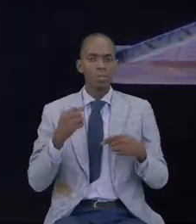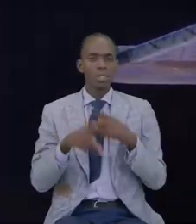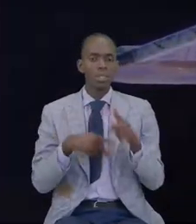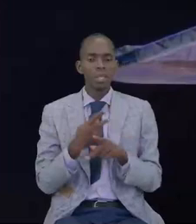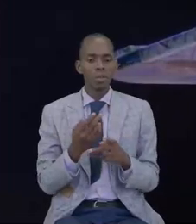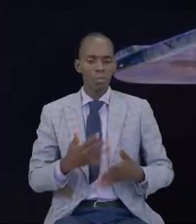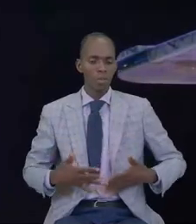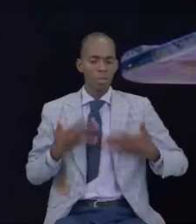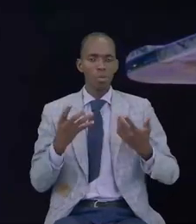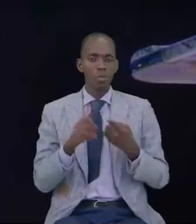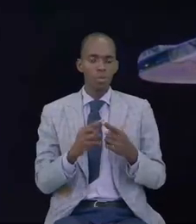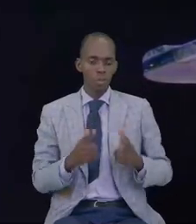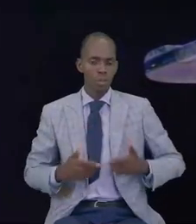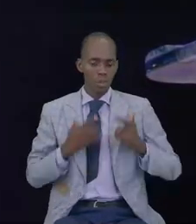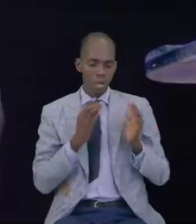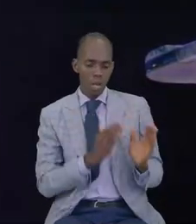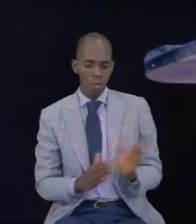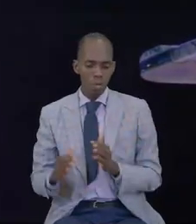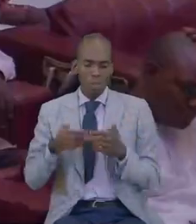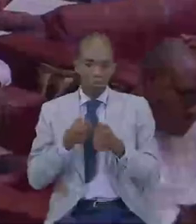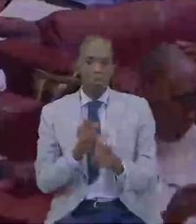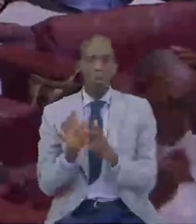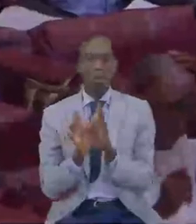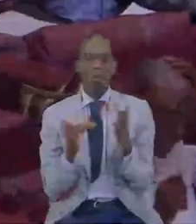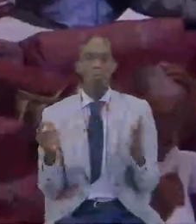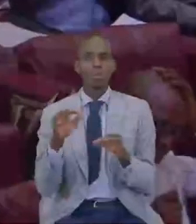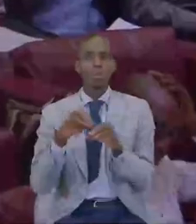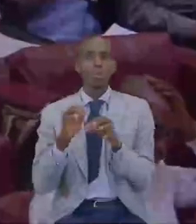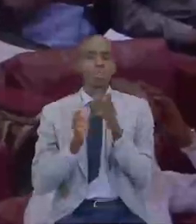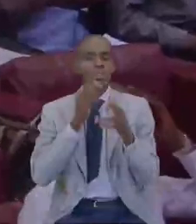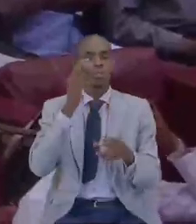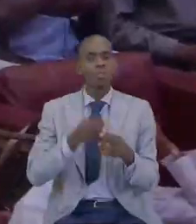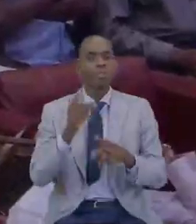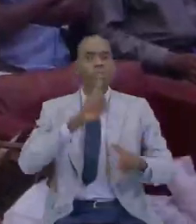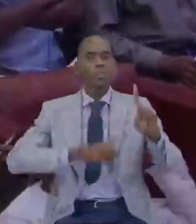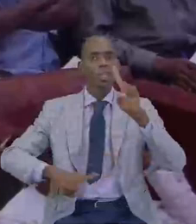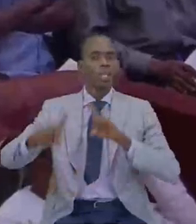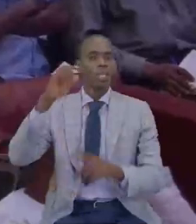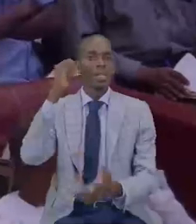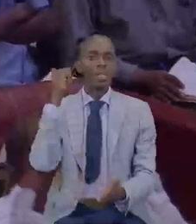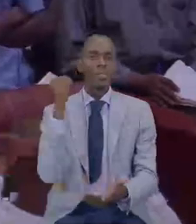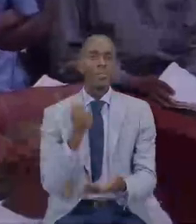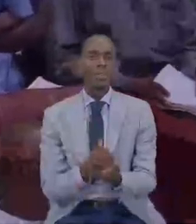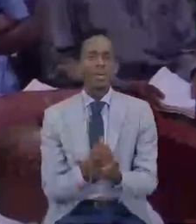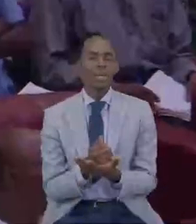la parole de Dieu au nom de Jésus. Quelqu'un dit Amen là-bas.